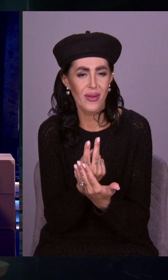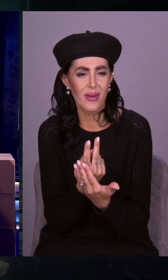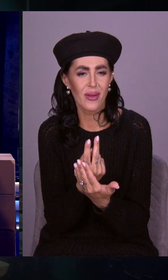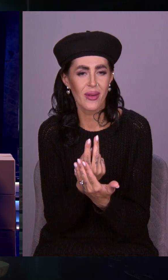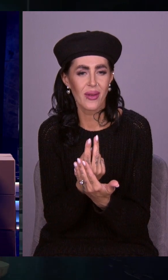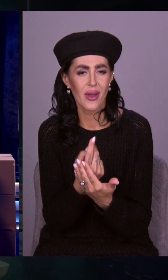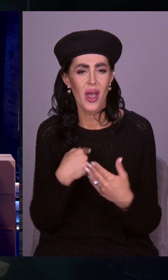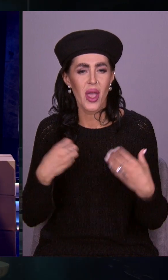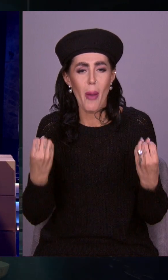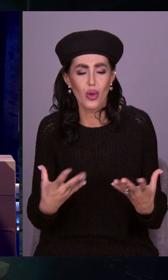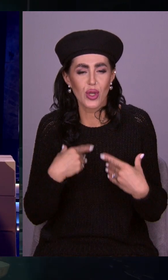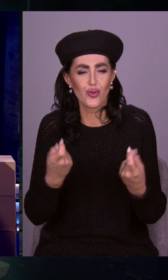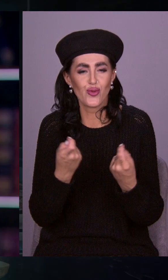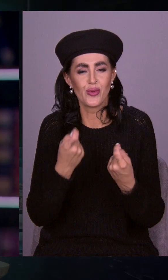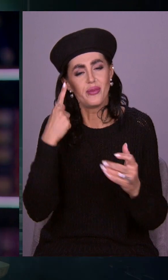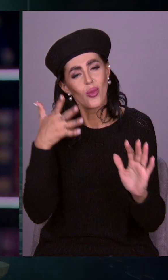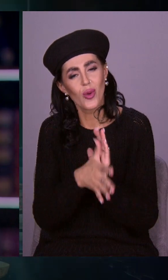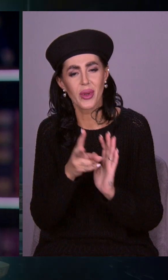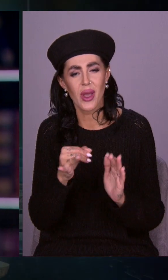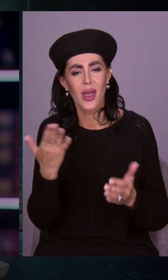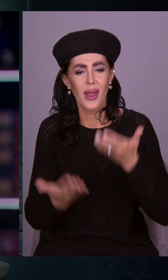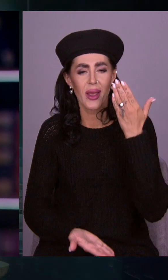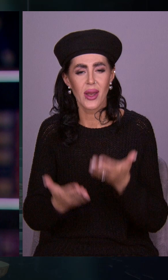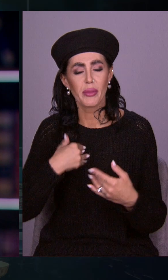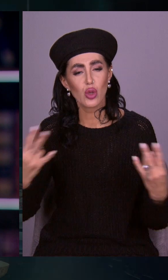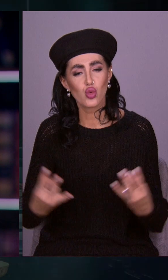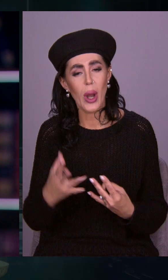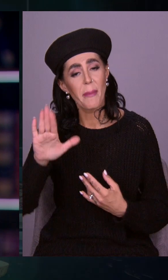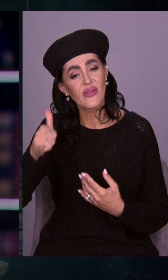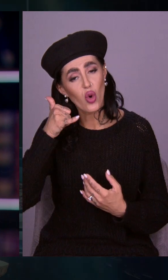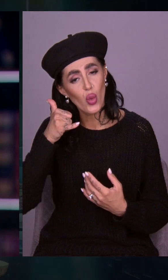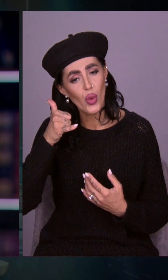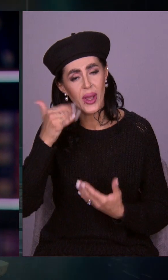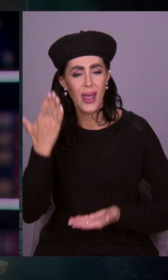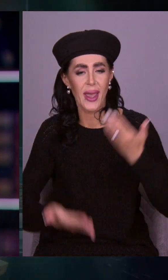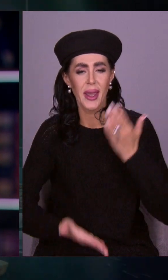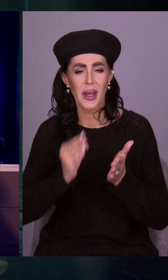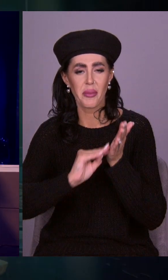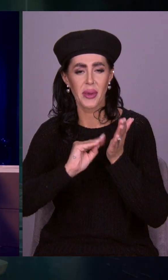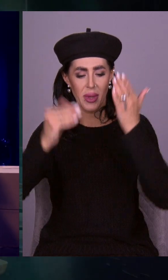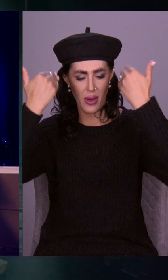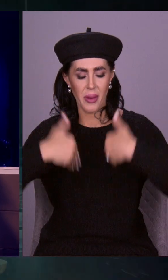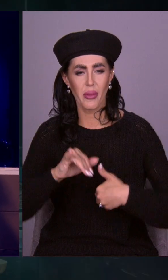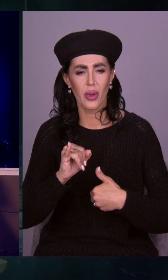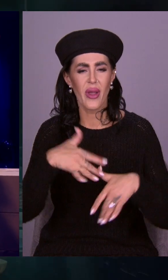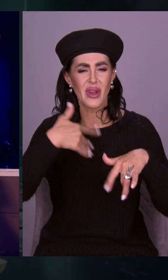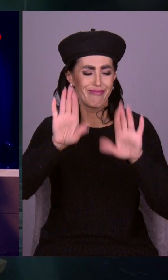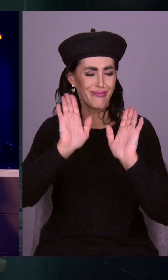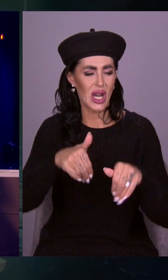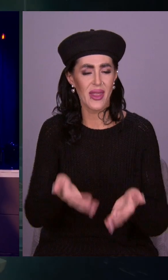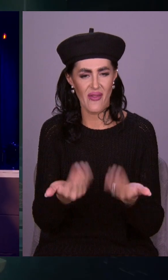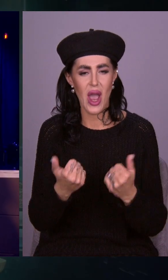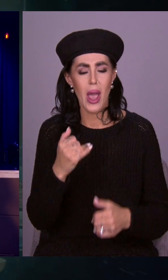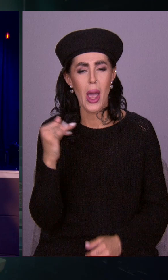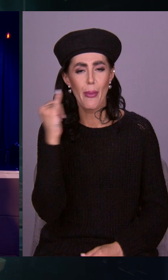завдання ж зрозуміти? Ну просто, щоб... Чи я маю або подзвонити, або... Або поганий коментар про тебе. Слухай, давай поганий коментар. Та